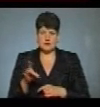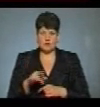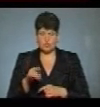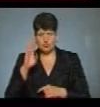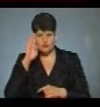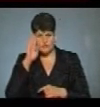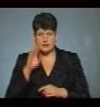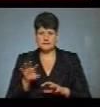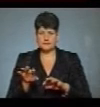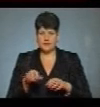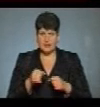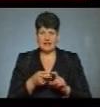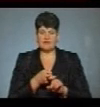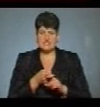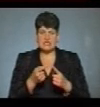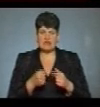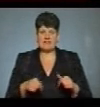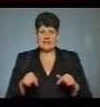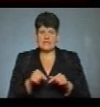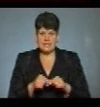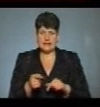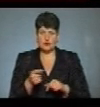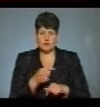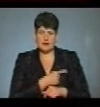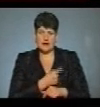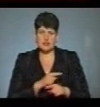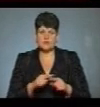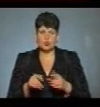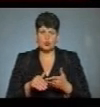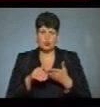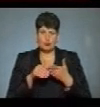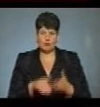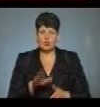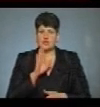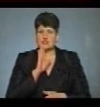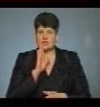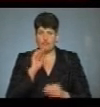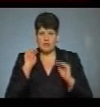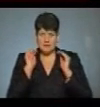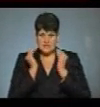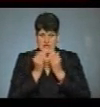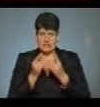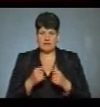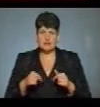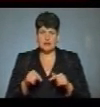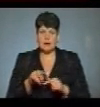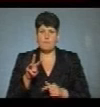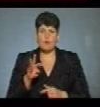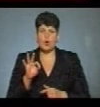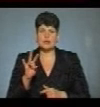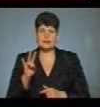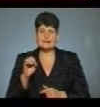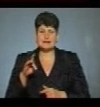Чоловіка госпіталізували до інфекційного відділення Тернопільської лікарні швидкої допомоги. Жінку – до реанімаційного відділення Монастирської